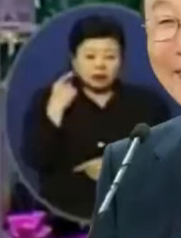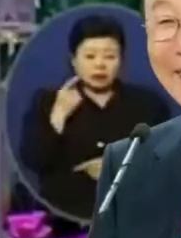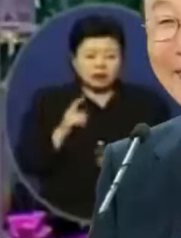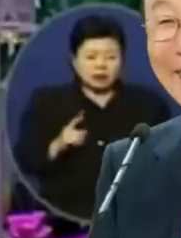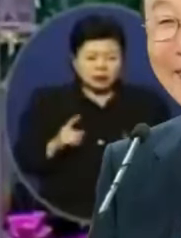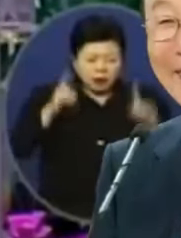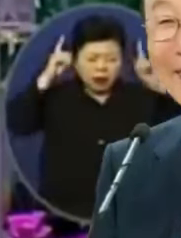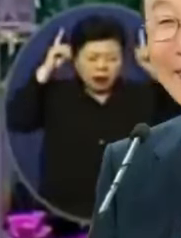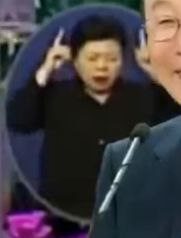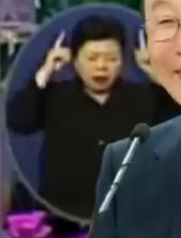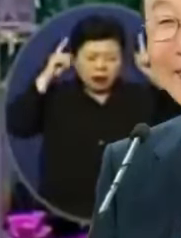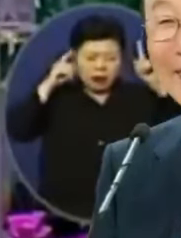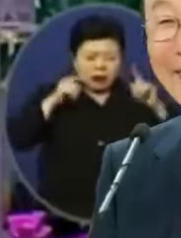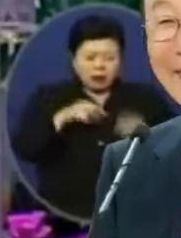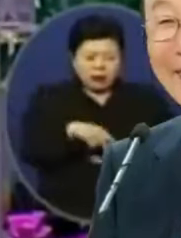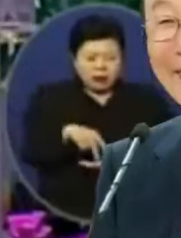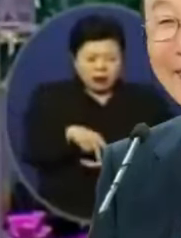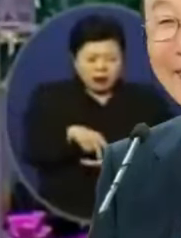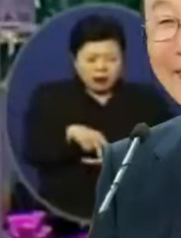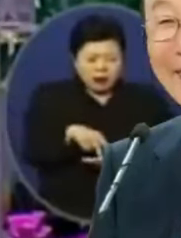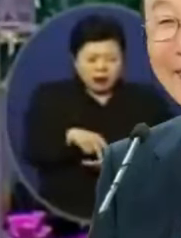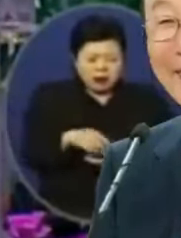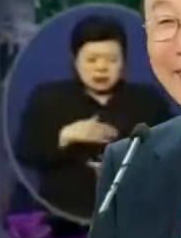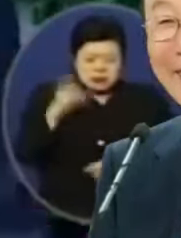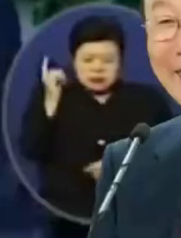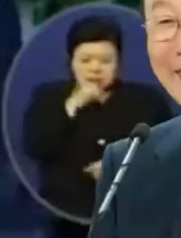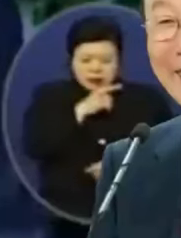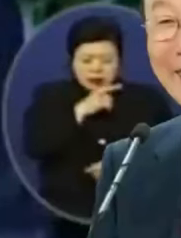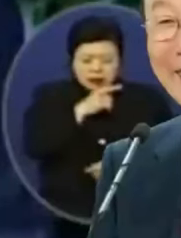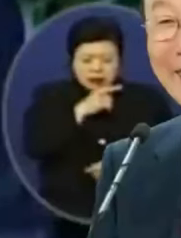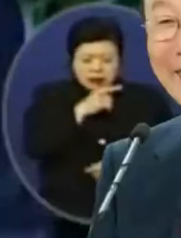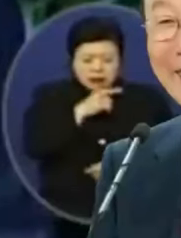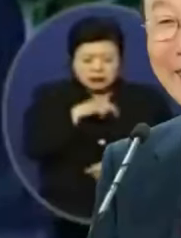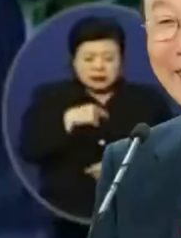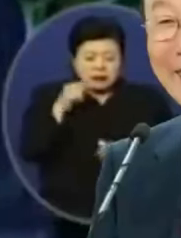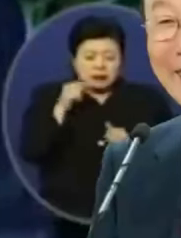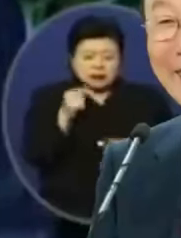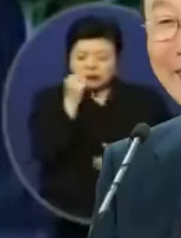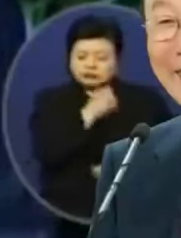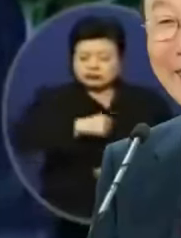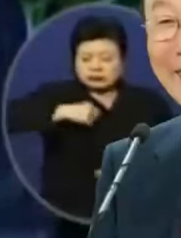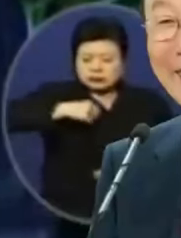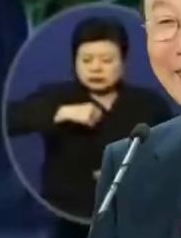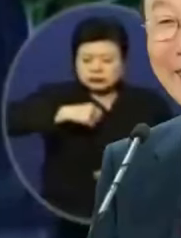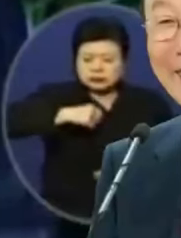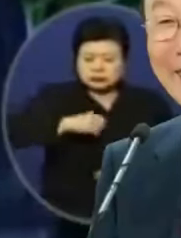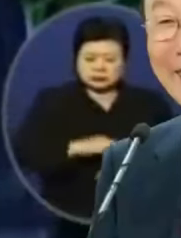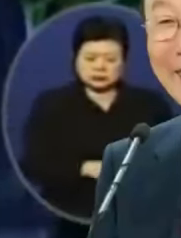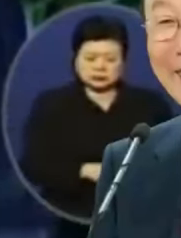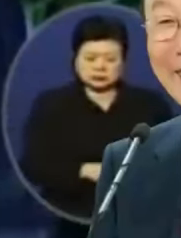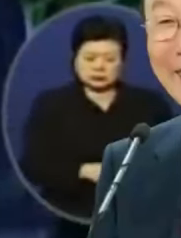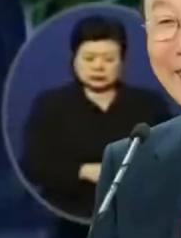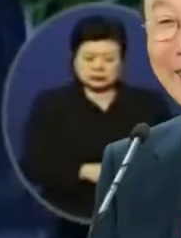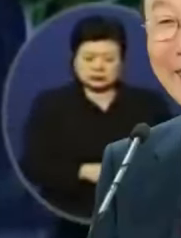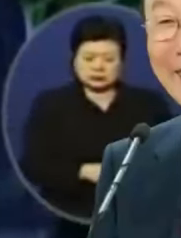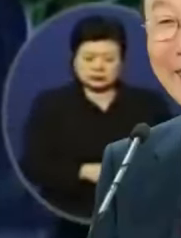분해서 몸을 떨었습니다. 왜냐하면 자기 명령에 불순종한 놈이